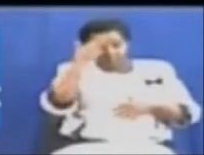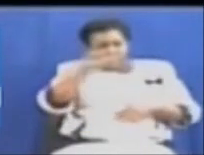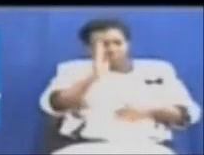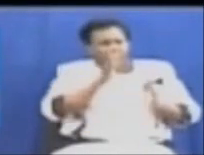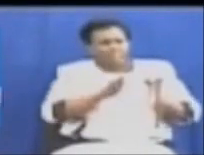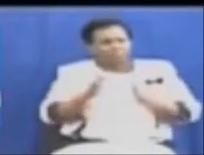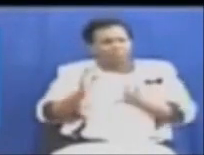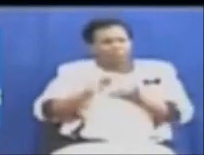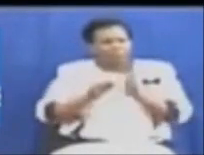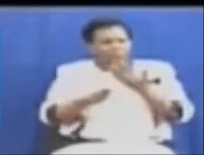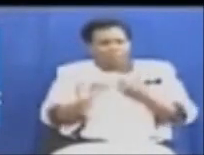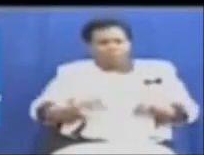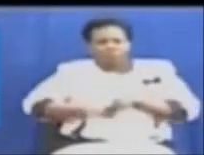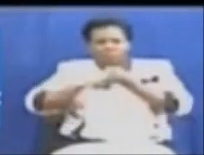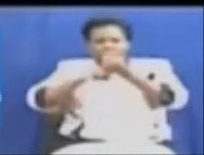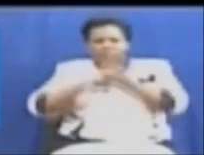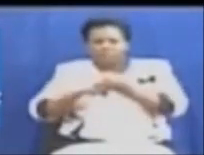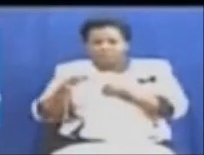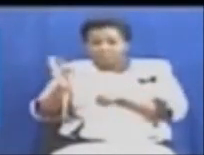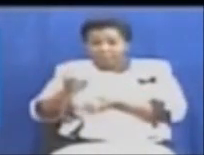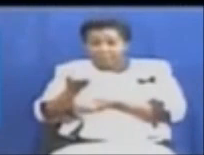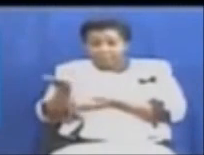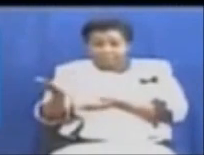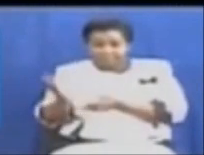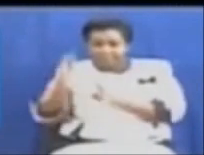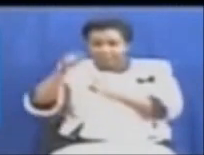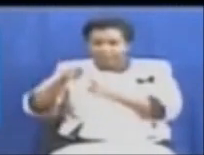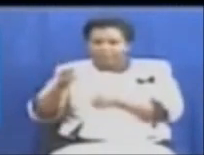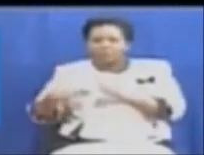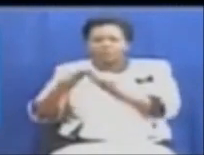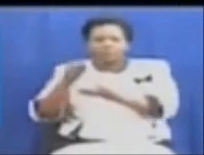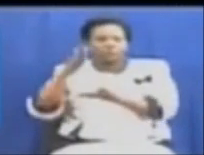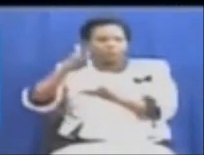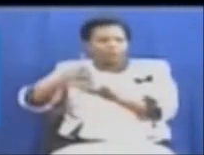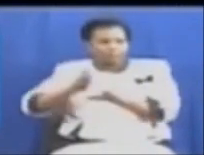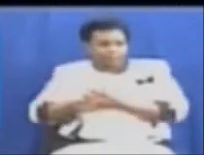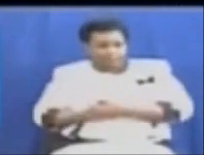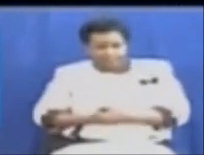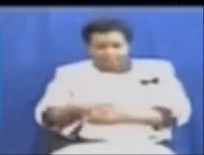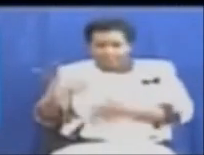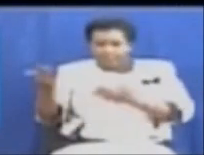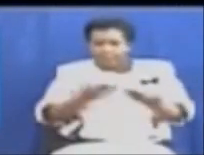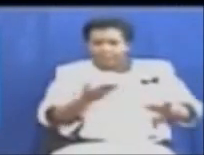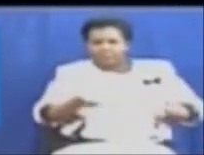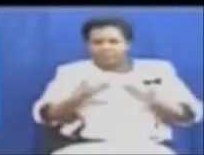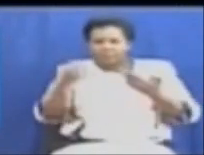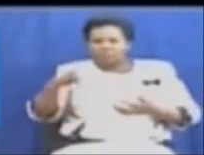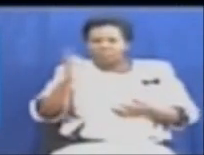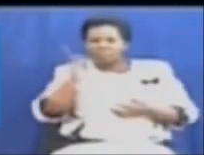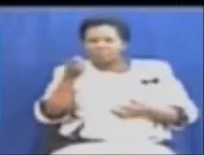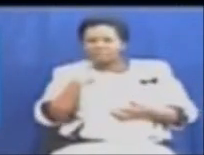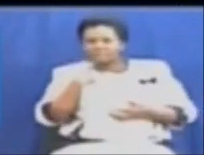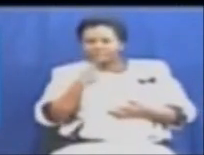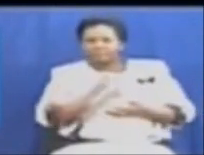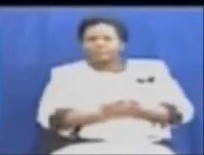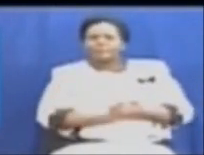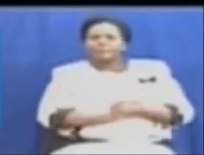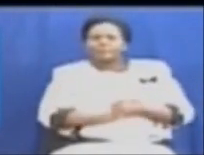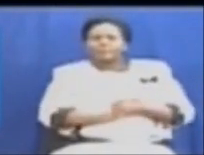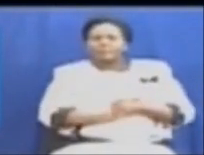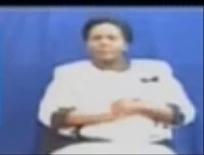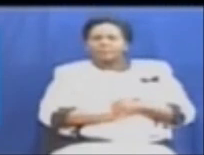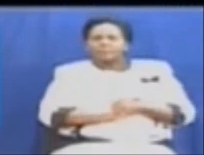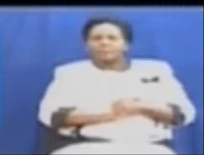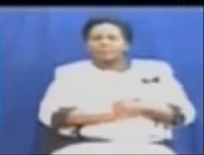madiwani, ni vizuri basi wakahakikisha kwanza kutenga wao, na sisi serikali kuu tukapata taarifa. Na kimsingi hakuna hata